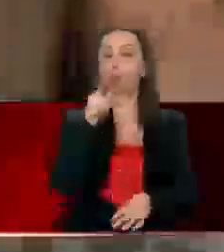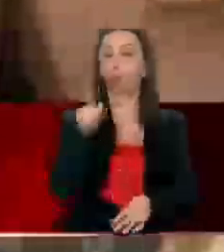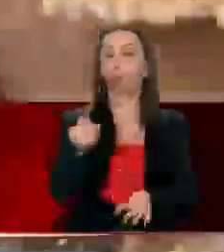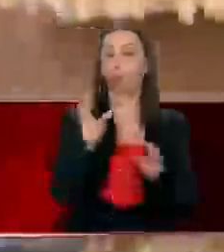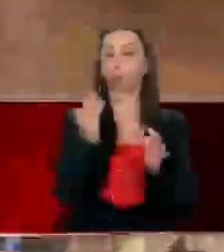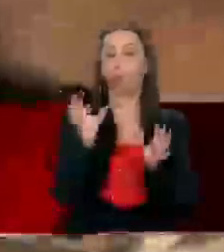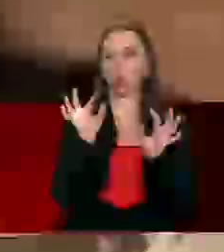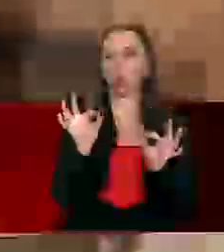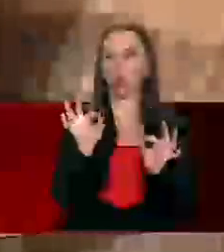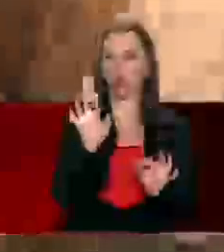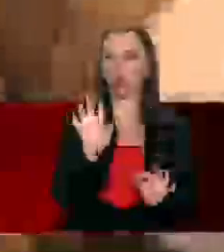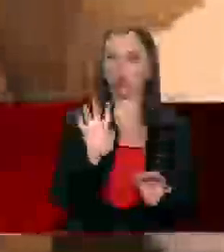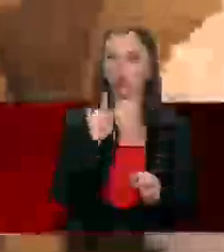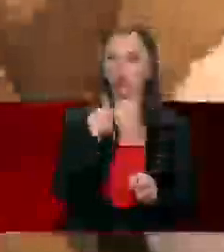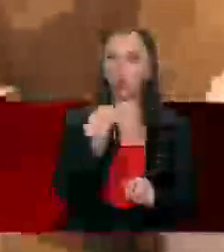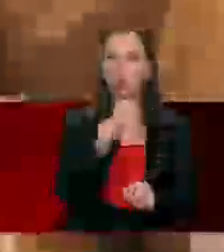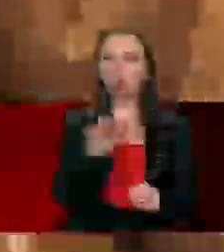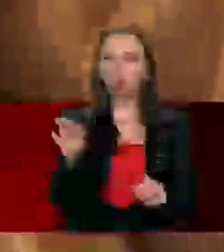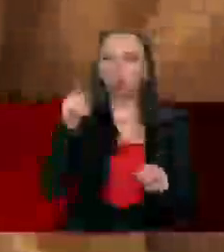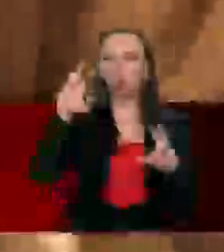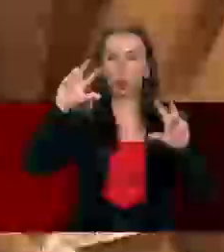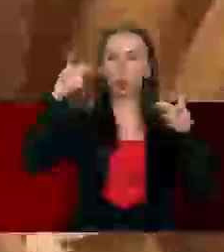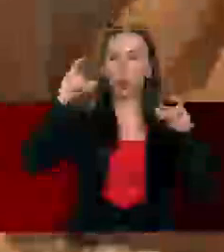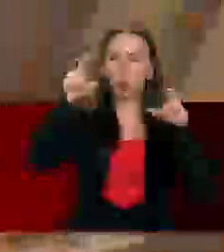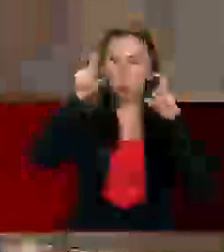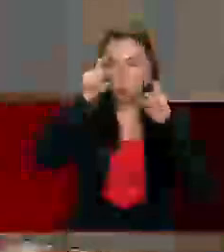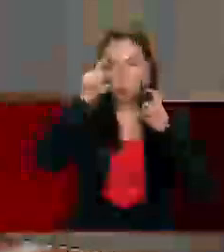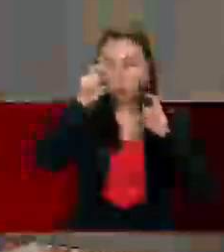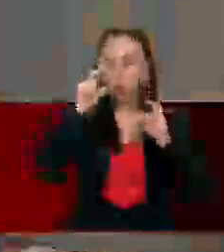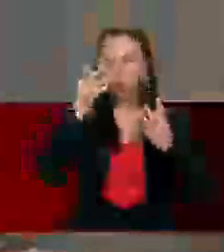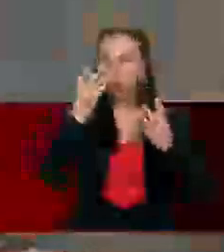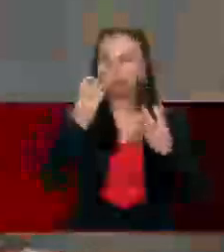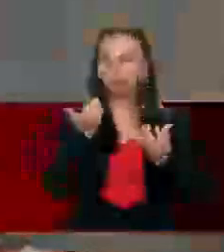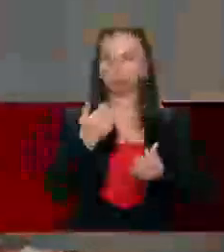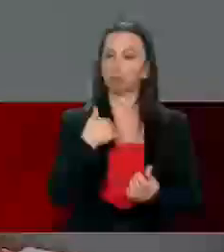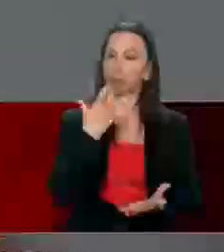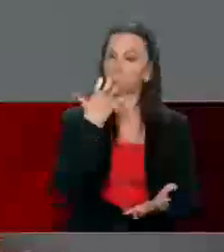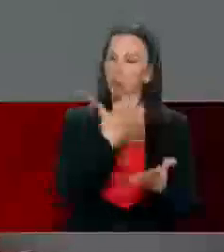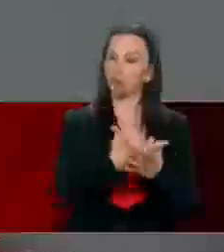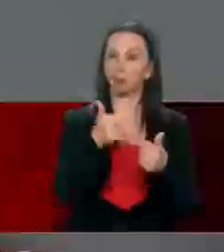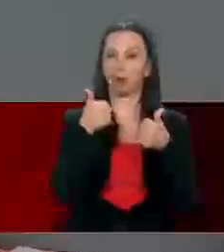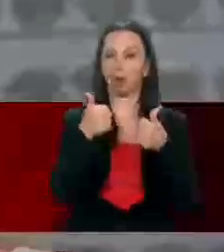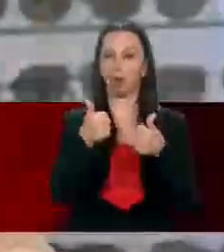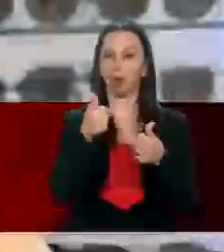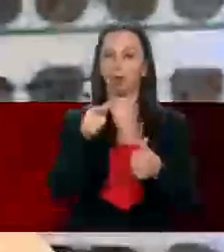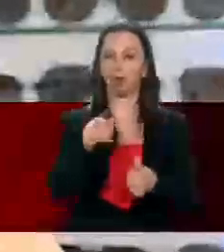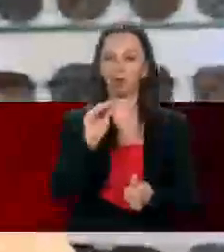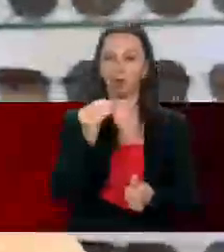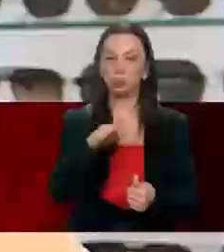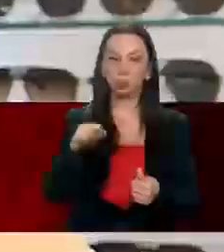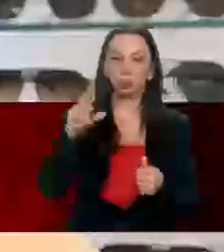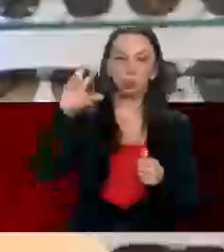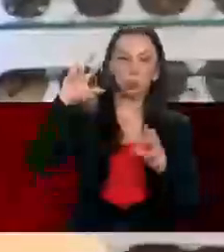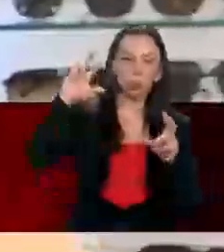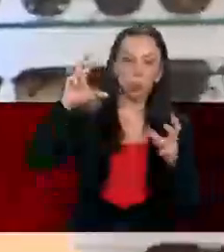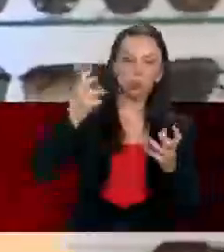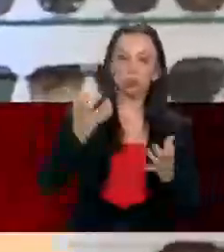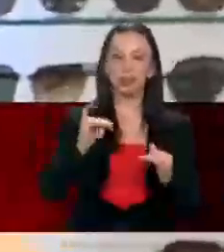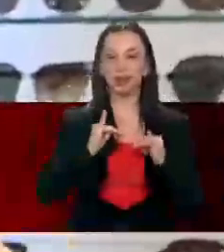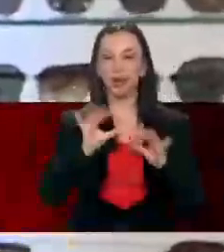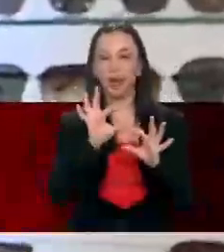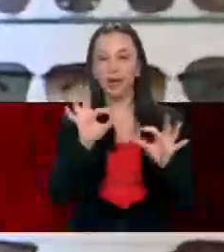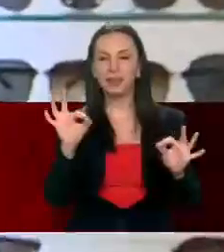Ama ondan da önemlisi çocuklar güneş gözlüğü takmalı mı? Takmasını tavsiye ediyoruz yani. Çocuklar güneşe daha aslında hassaslar.